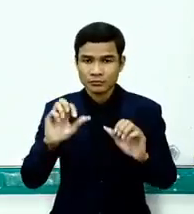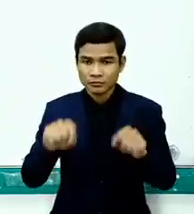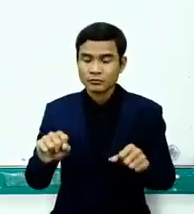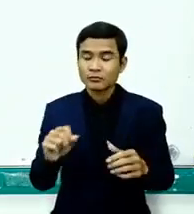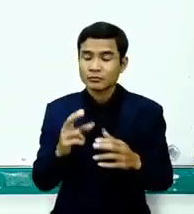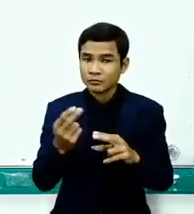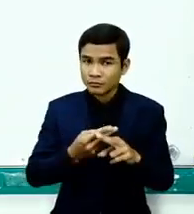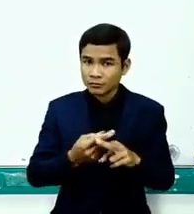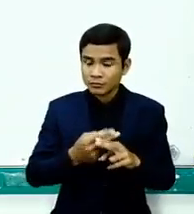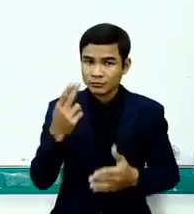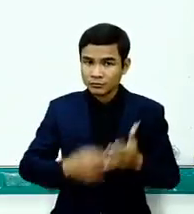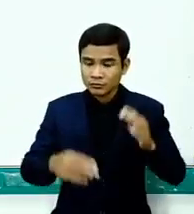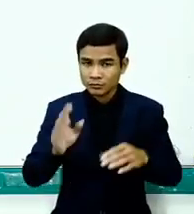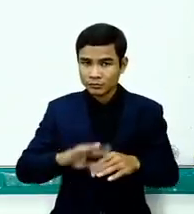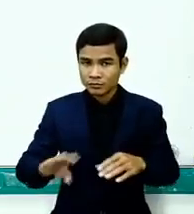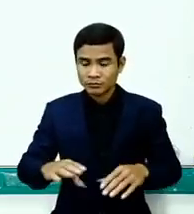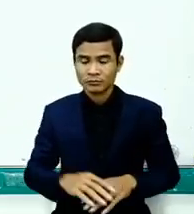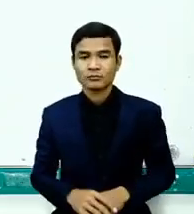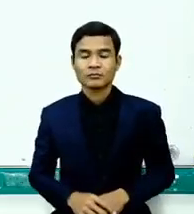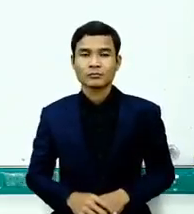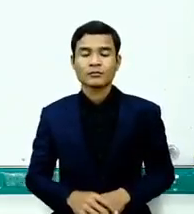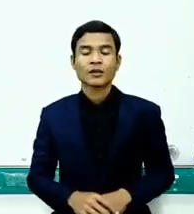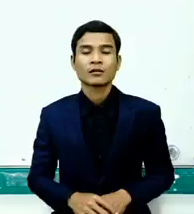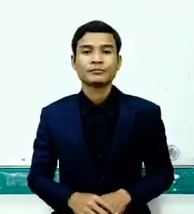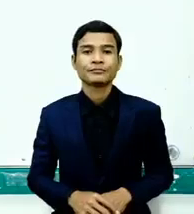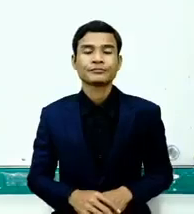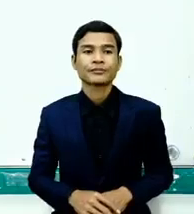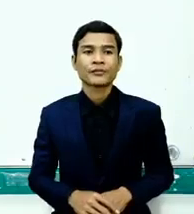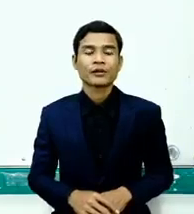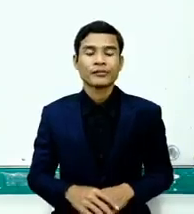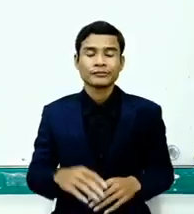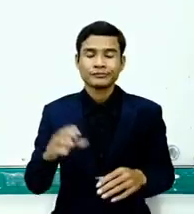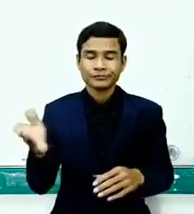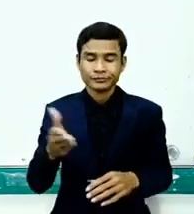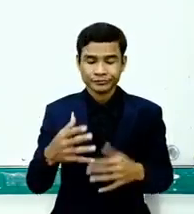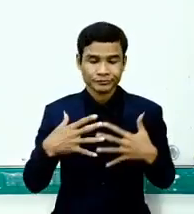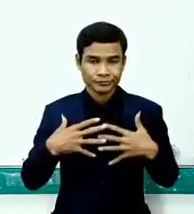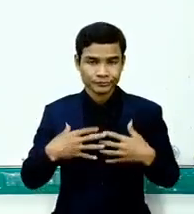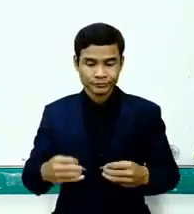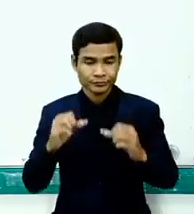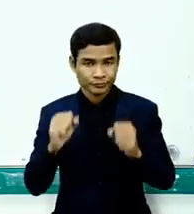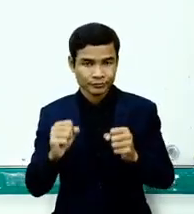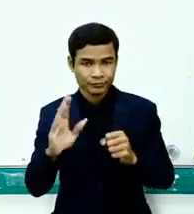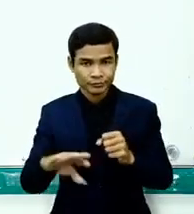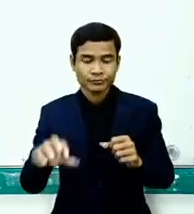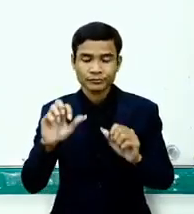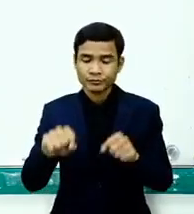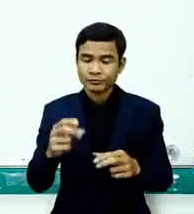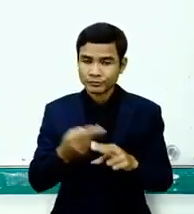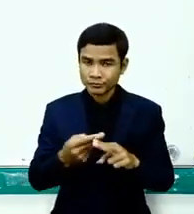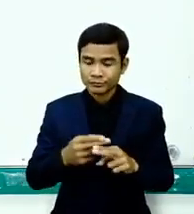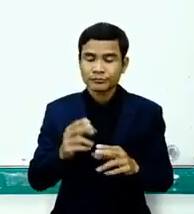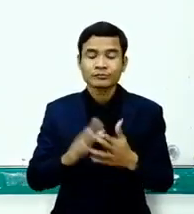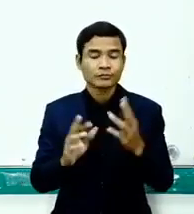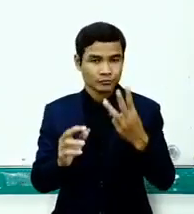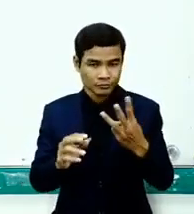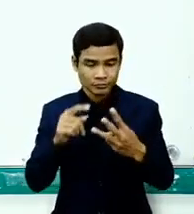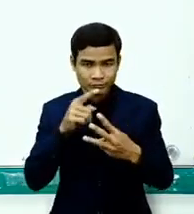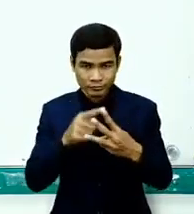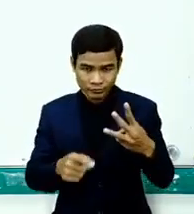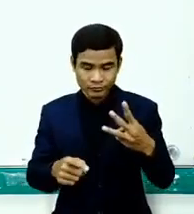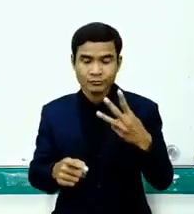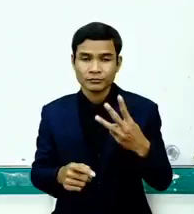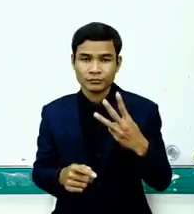នត្រូវអនុវត្តទៅលើអ្វីខ្លះតើចាដើម្បីបានសុខភាពល្អរឹងមាំយើងត្រូវអនុវត្តទៅលើ3ចំណុចធំ